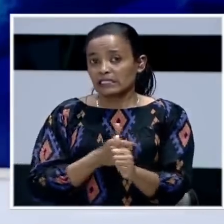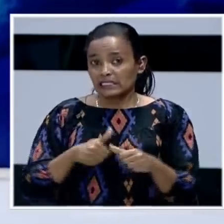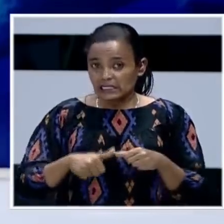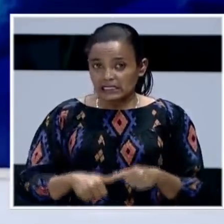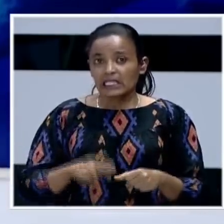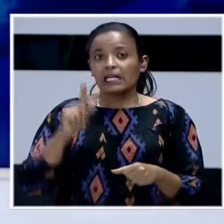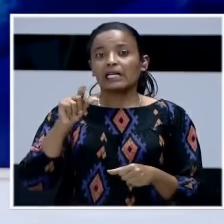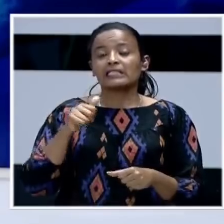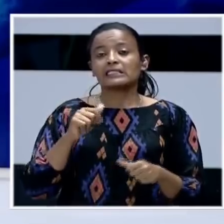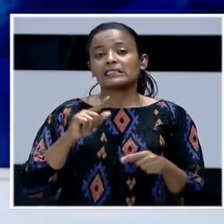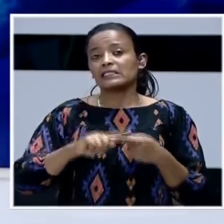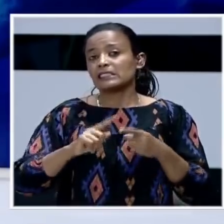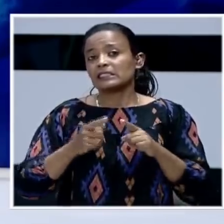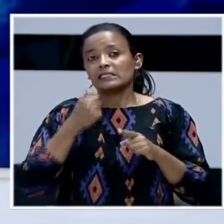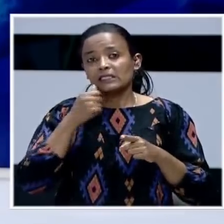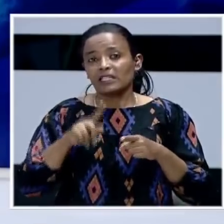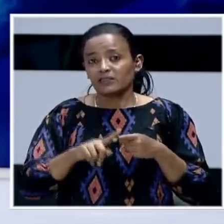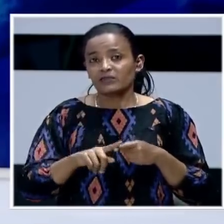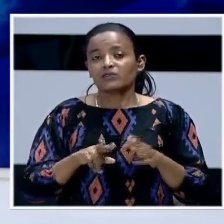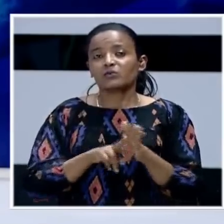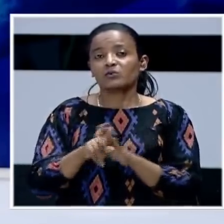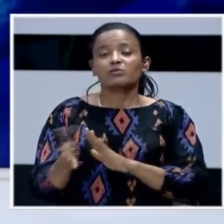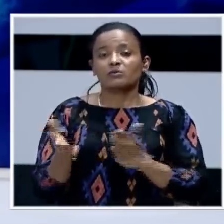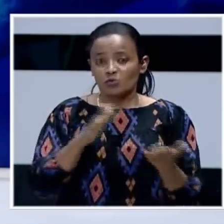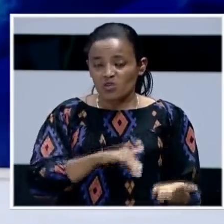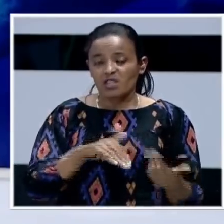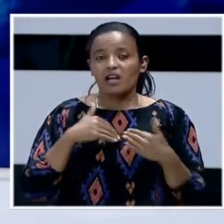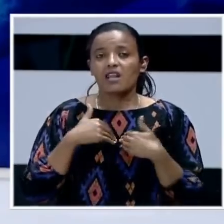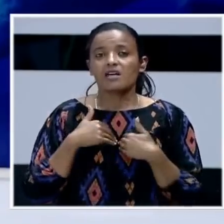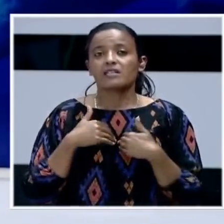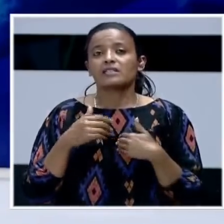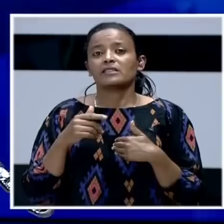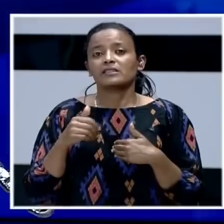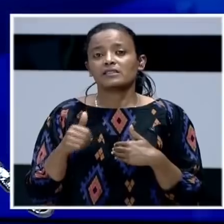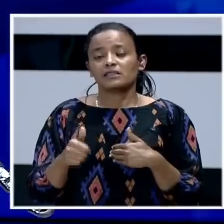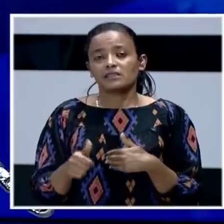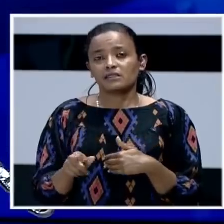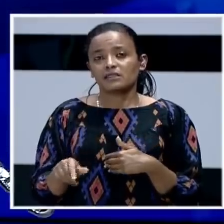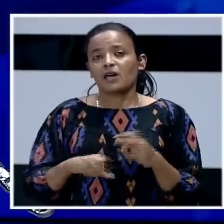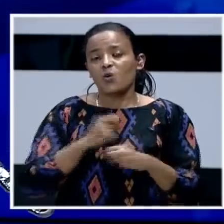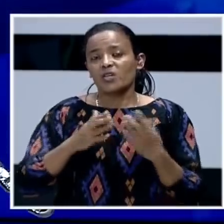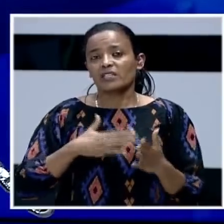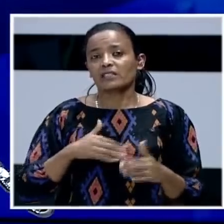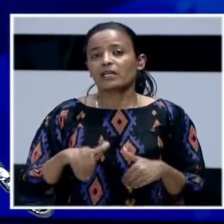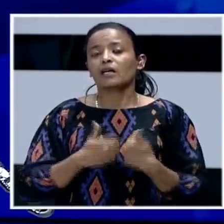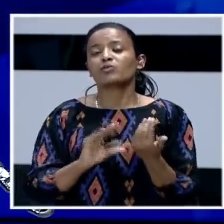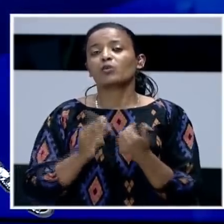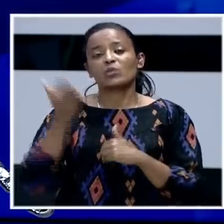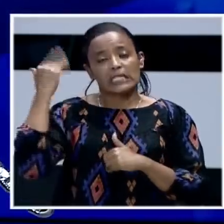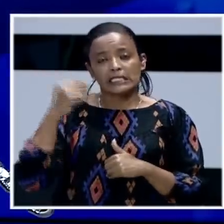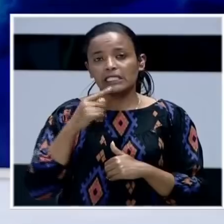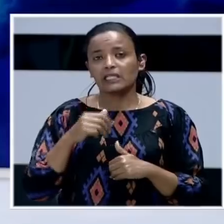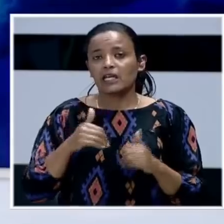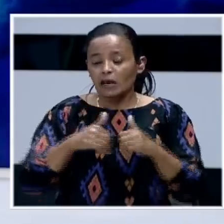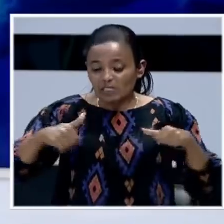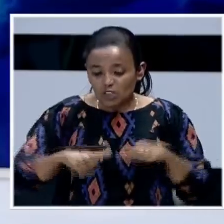عنحنا حانتي حفتنا بفيروس كورونا هيو تحاليف اللو سكزا وقنا زيا من تاي خونتات يانيرا امو